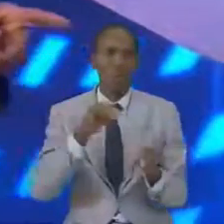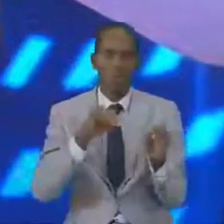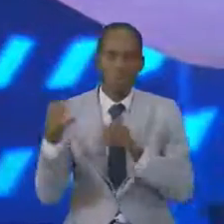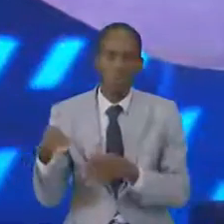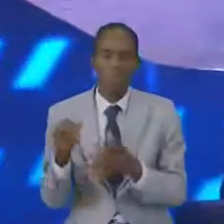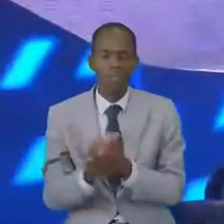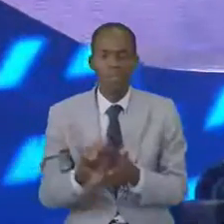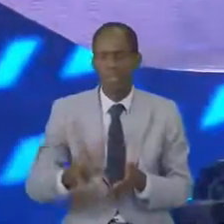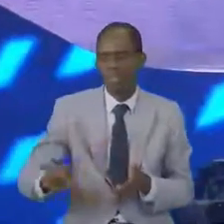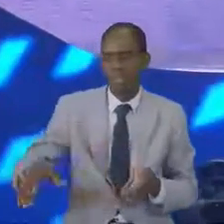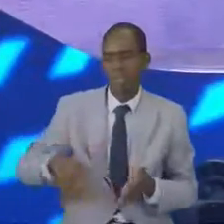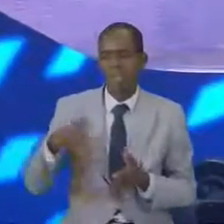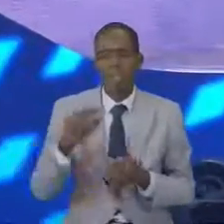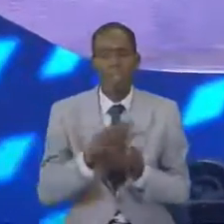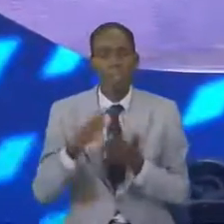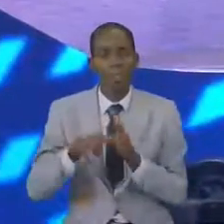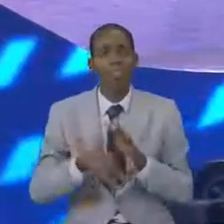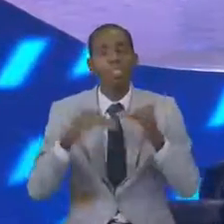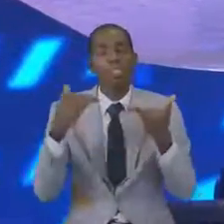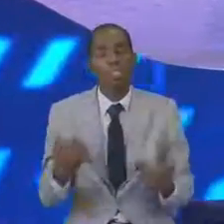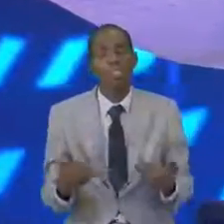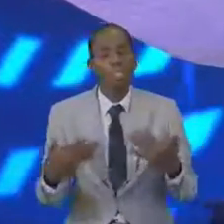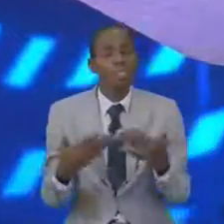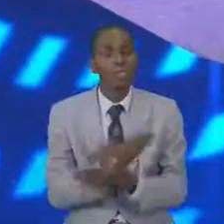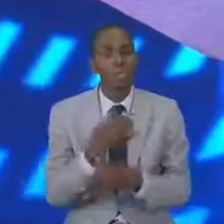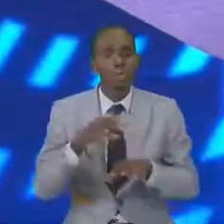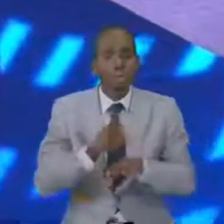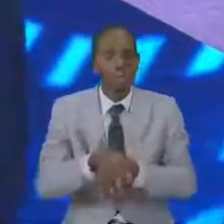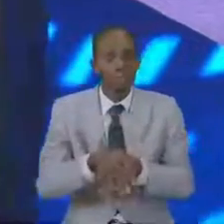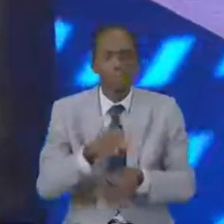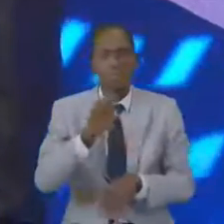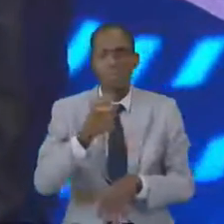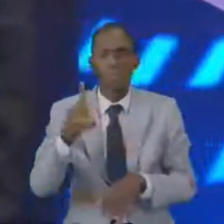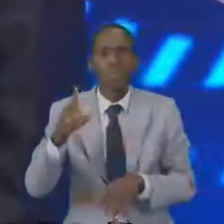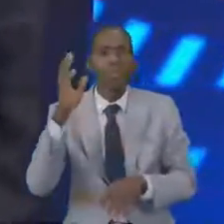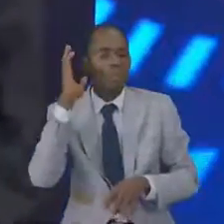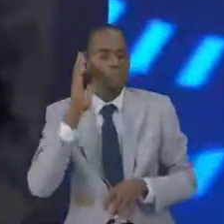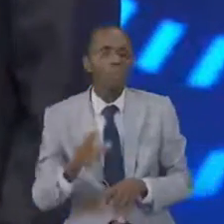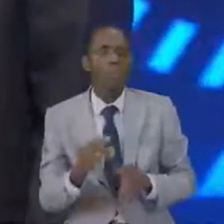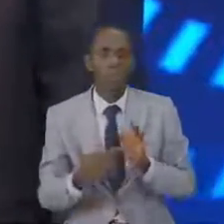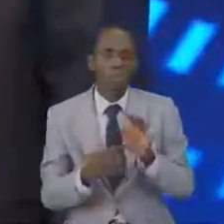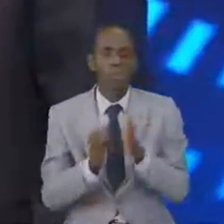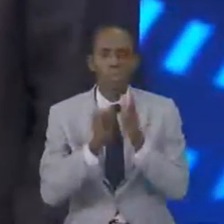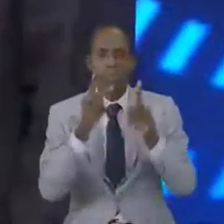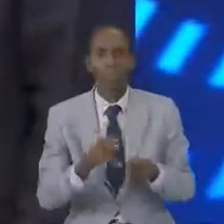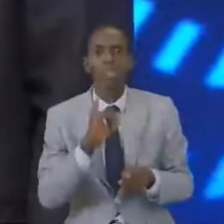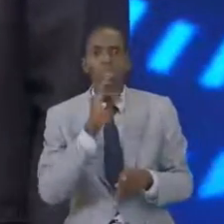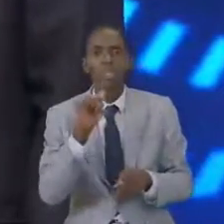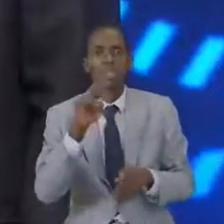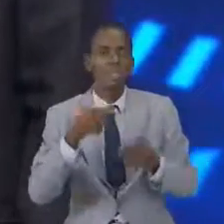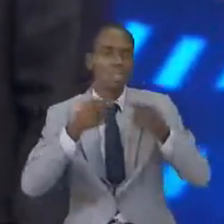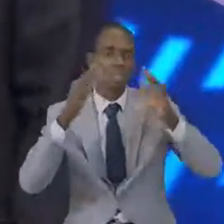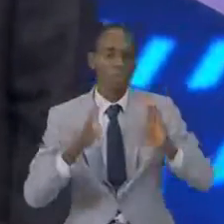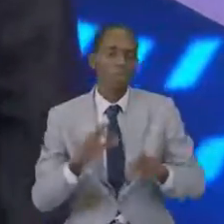ce sommaire de l'hypocrisie est un ennemi un ennemi de Christian un ennemi de l'église